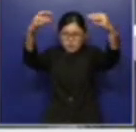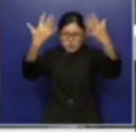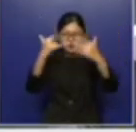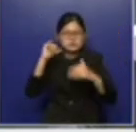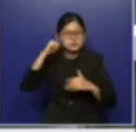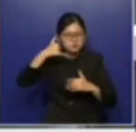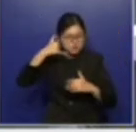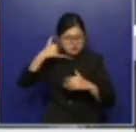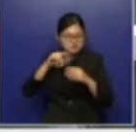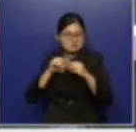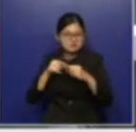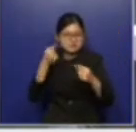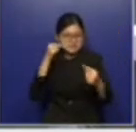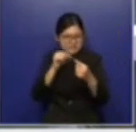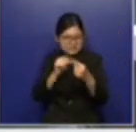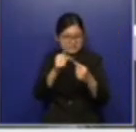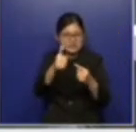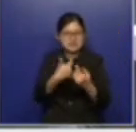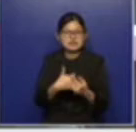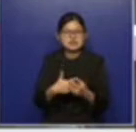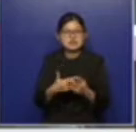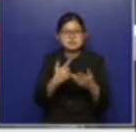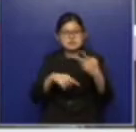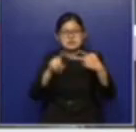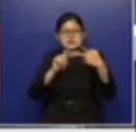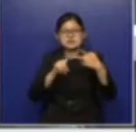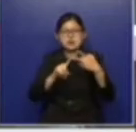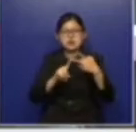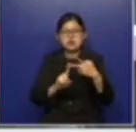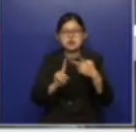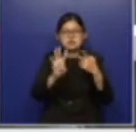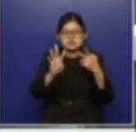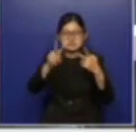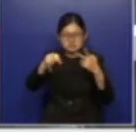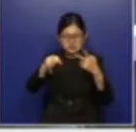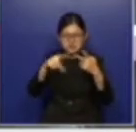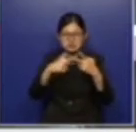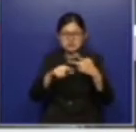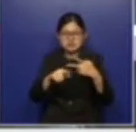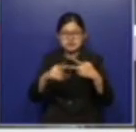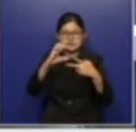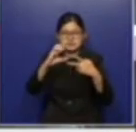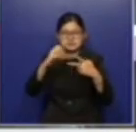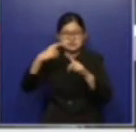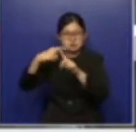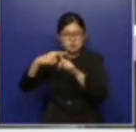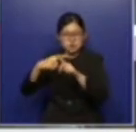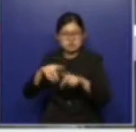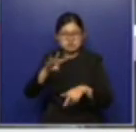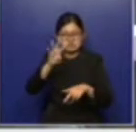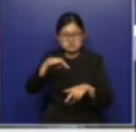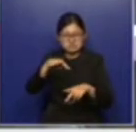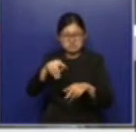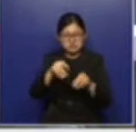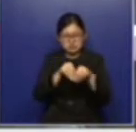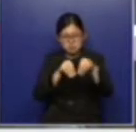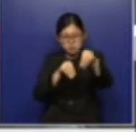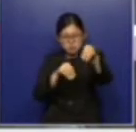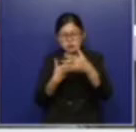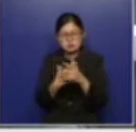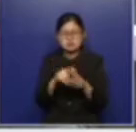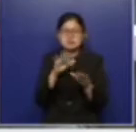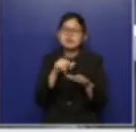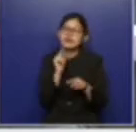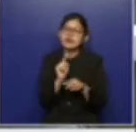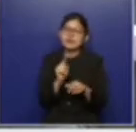ไปกับประเภทที่2 4,000 ครับประเภทเกรด C บวกอันนี้คือ 4,000 จุดประเภทต้องเดินเท้าเข้าไป